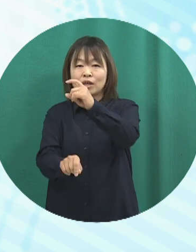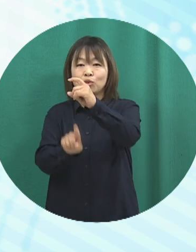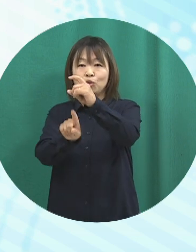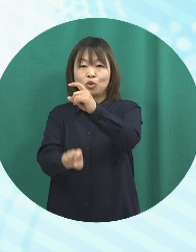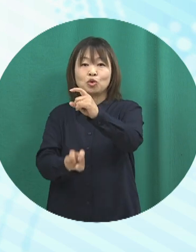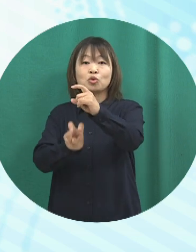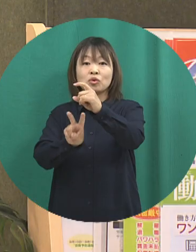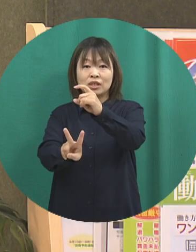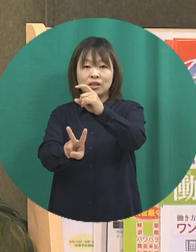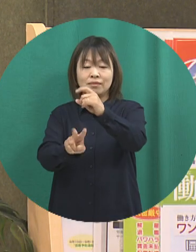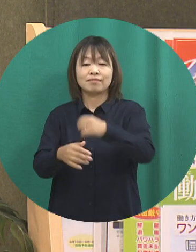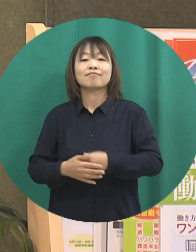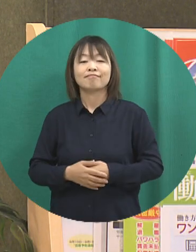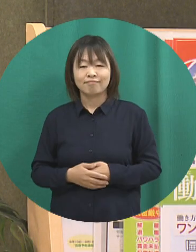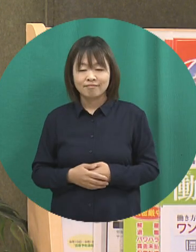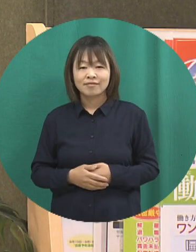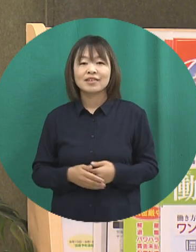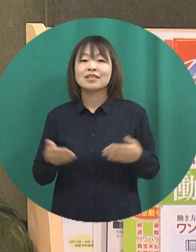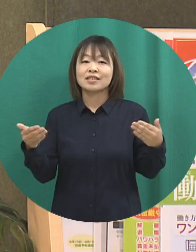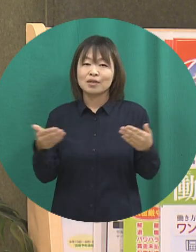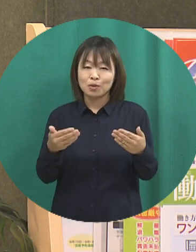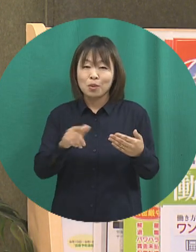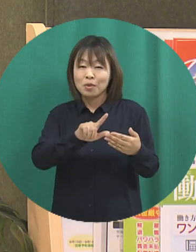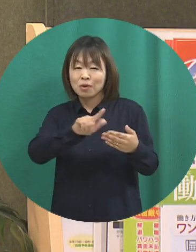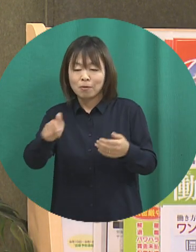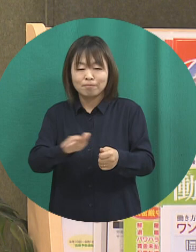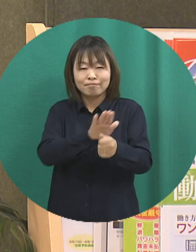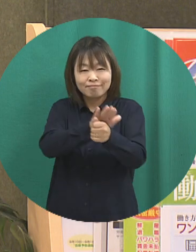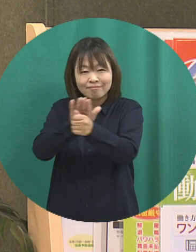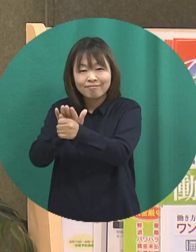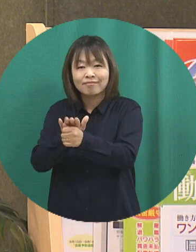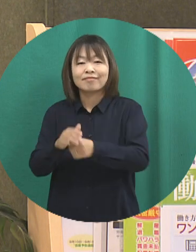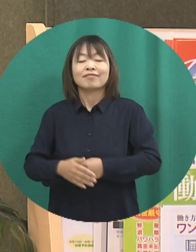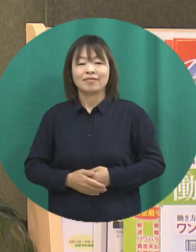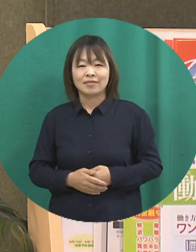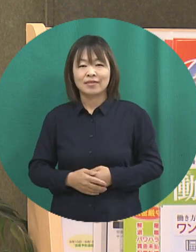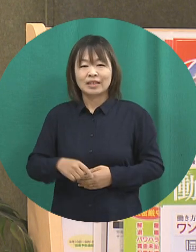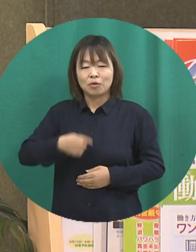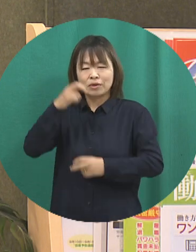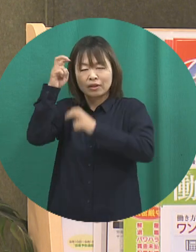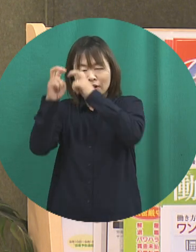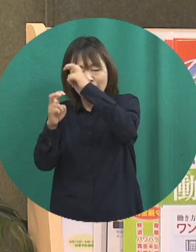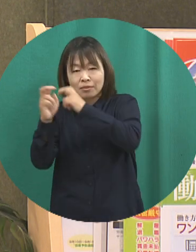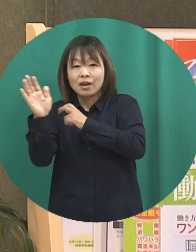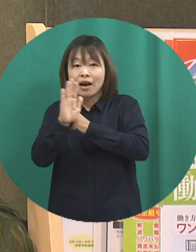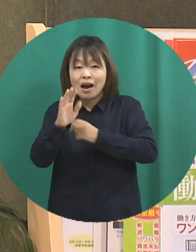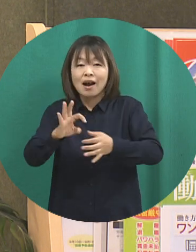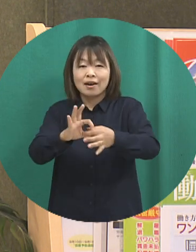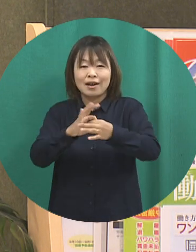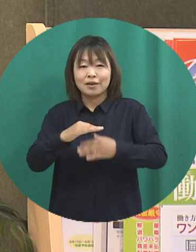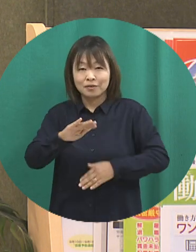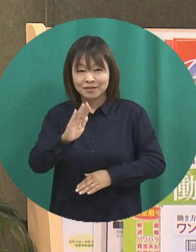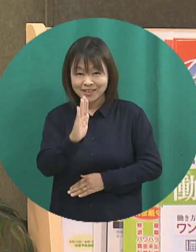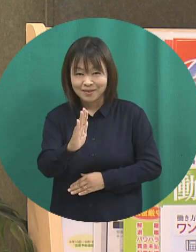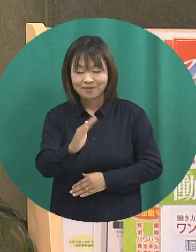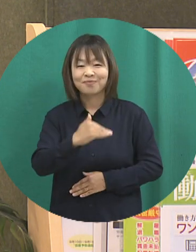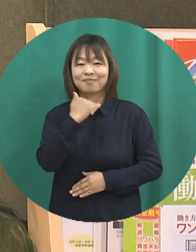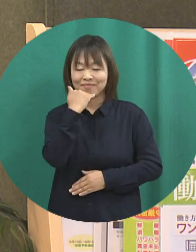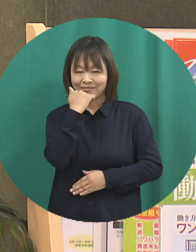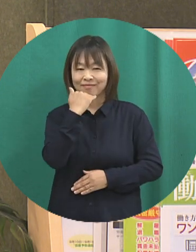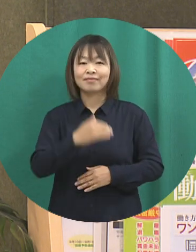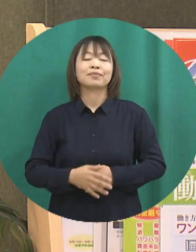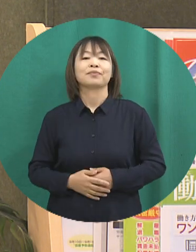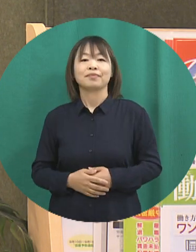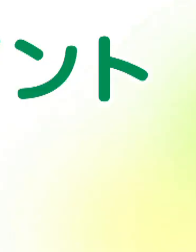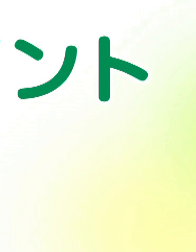。 あなたのキャリアや働き方をサポートします。一人で悩まず、お気軽に連絡ください。お待ちしています